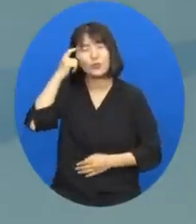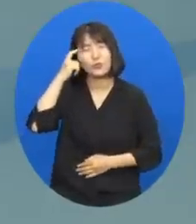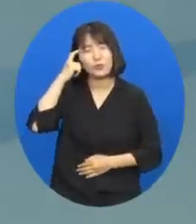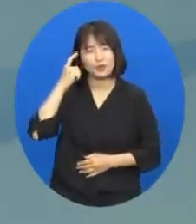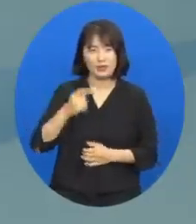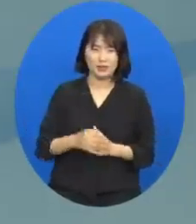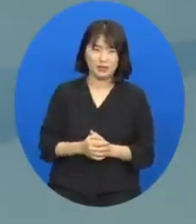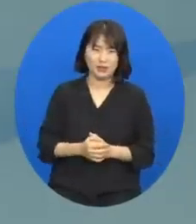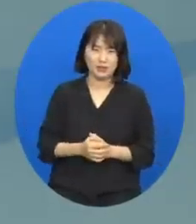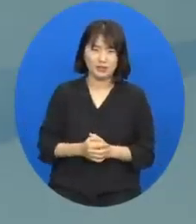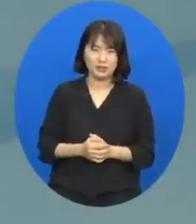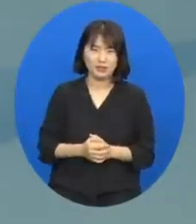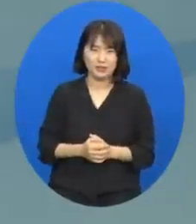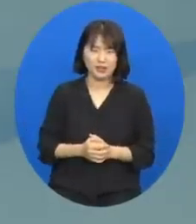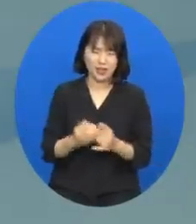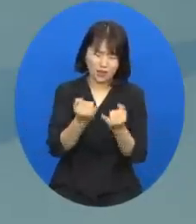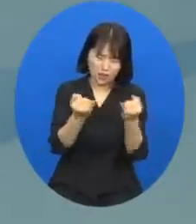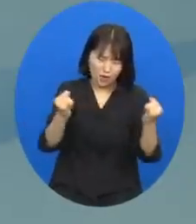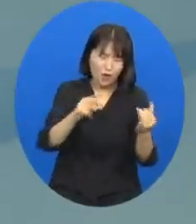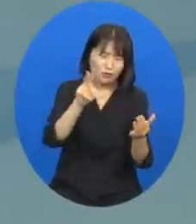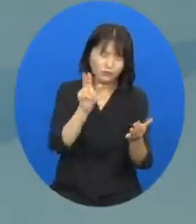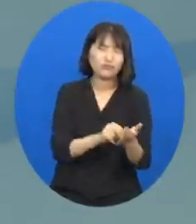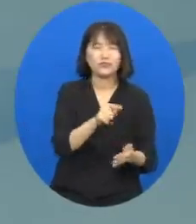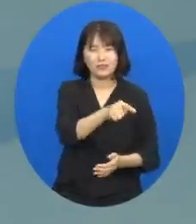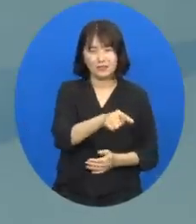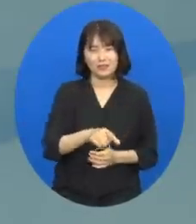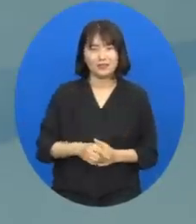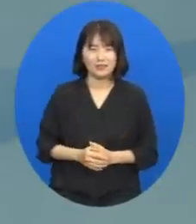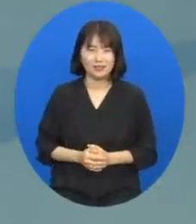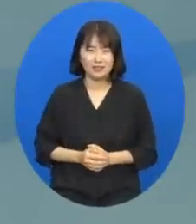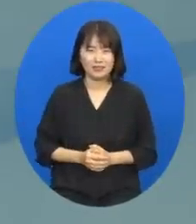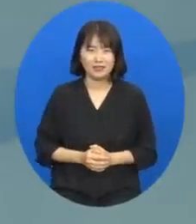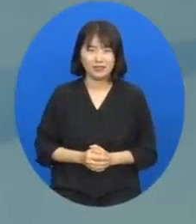걸음에 모를까요 여인들의 문제입니다 여인들이